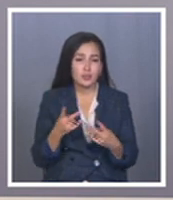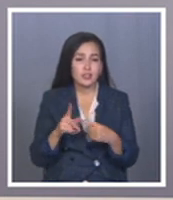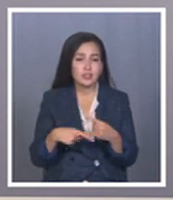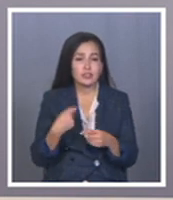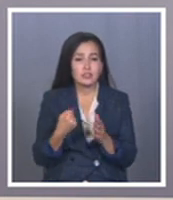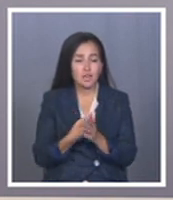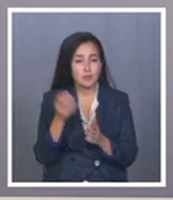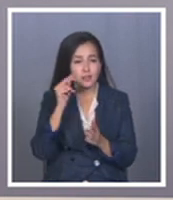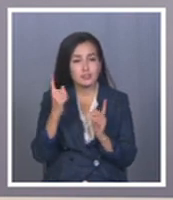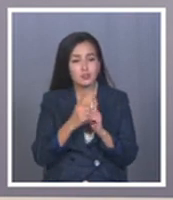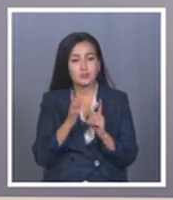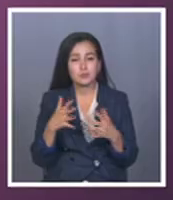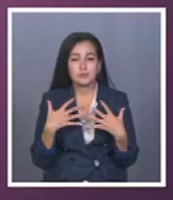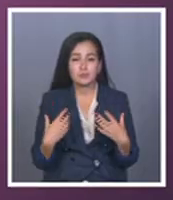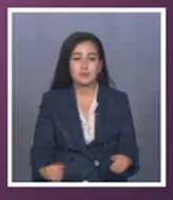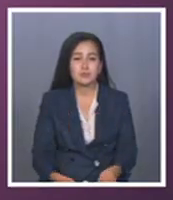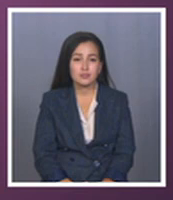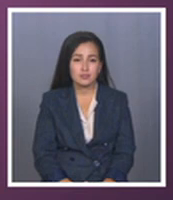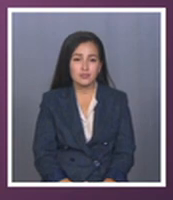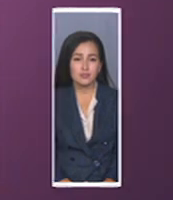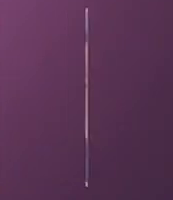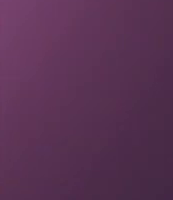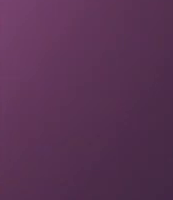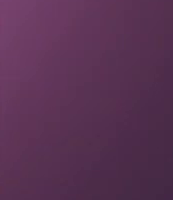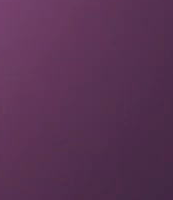сабақта жолыққанша.